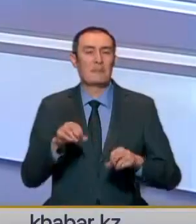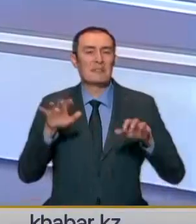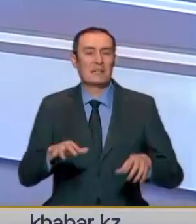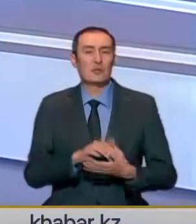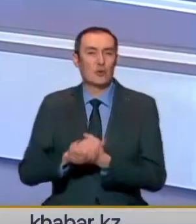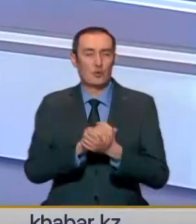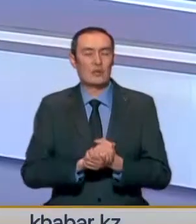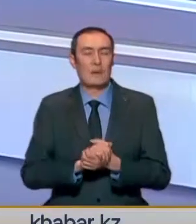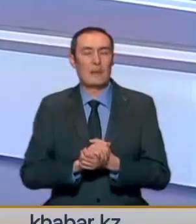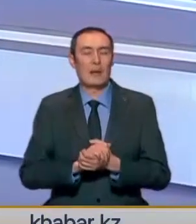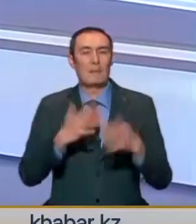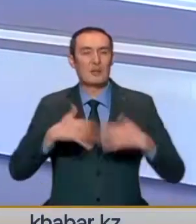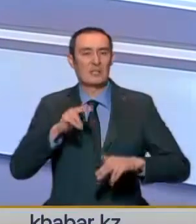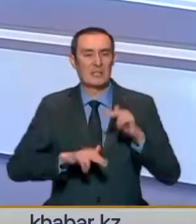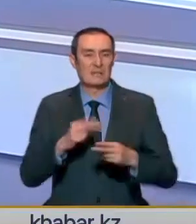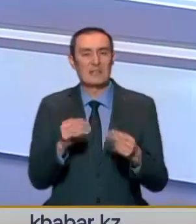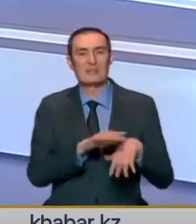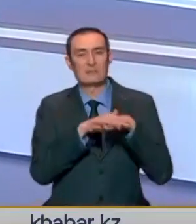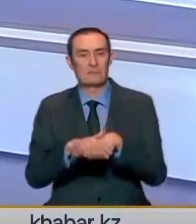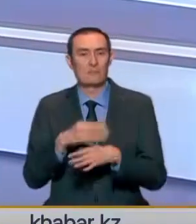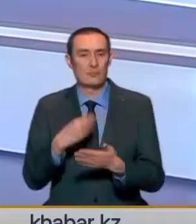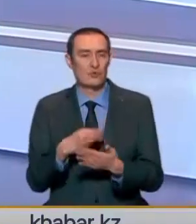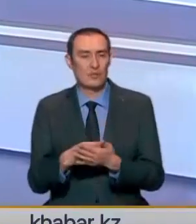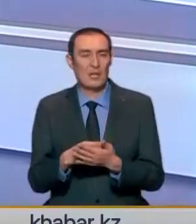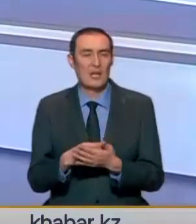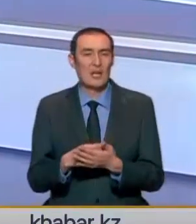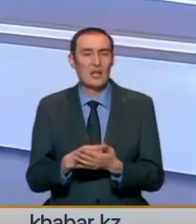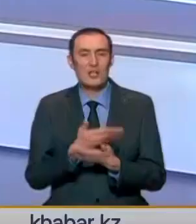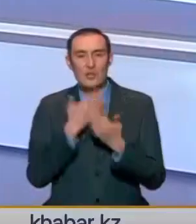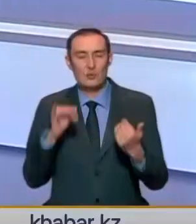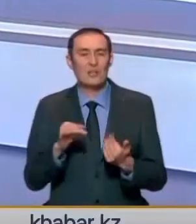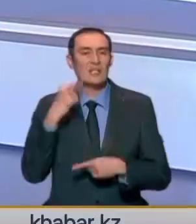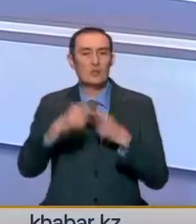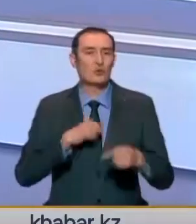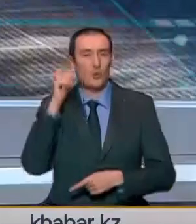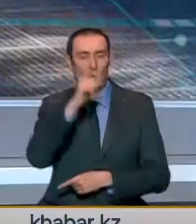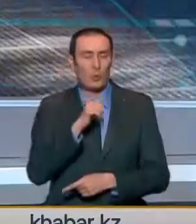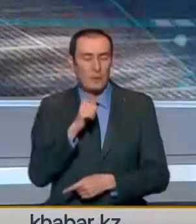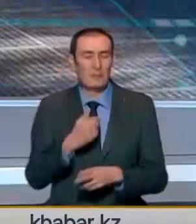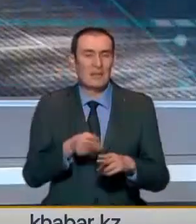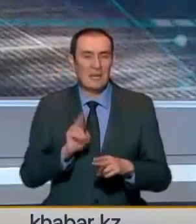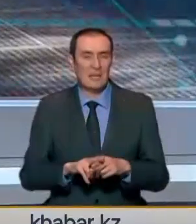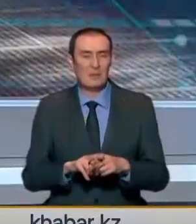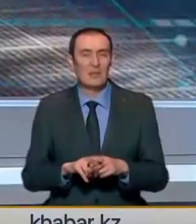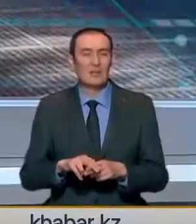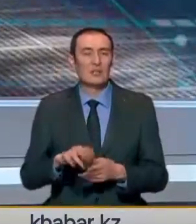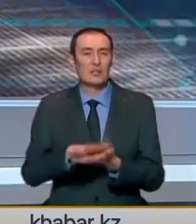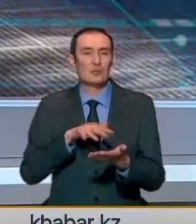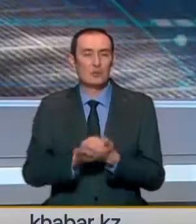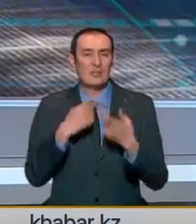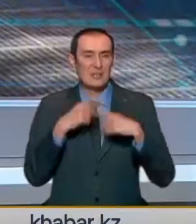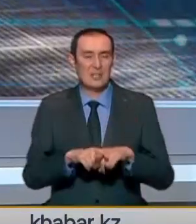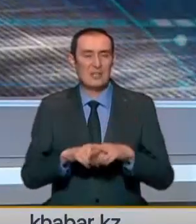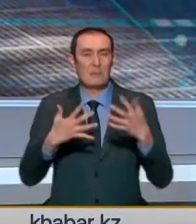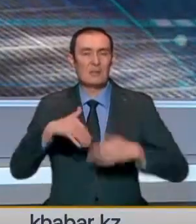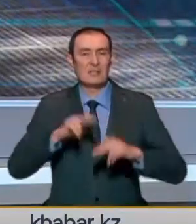председатель Союза машиностроителей. Средства из республиканского бюджета не предусмотрены и на следующий год. При этом износ техники в